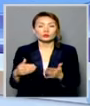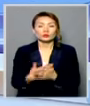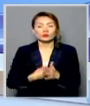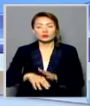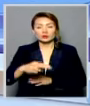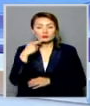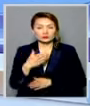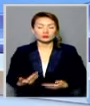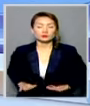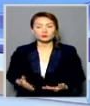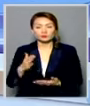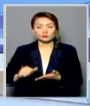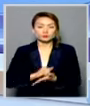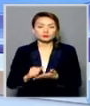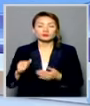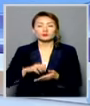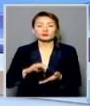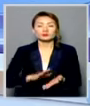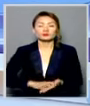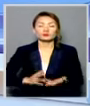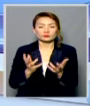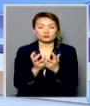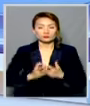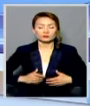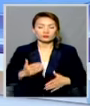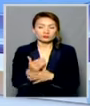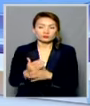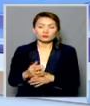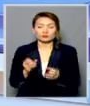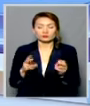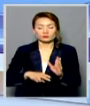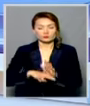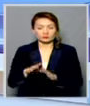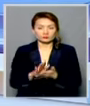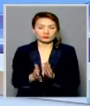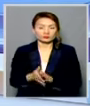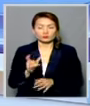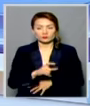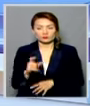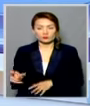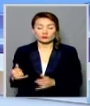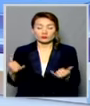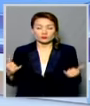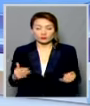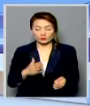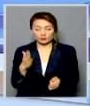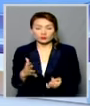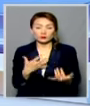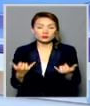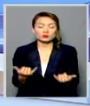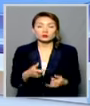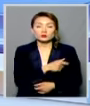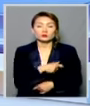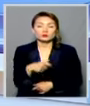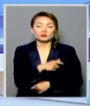улучшение качества их жизни. В документе прописаны механизмы оказания помощи улучшения положения граждан данной категории. Сегодня